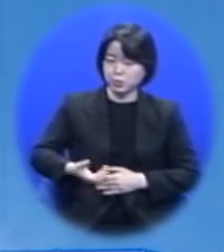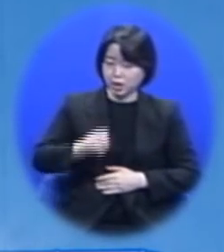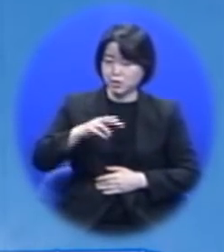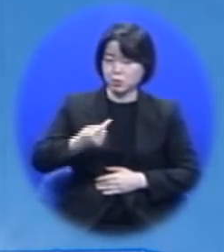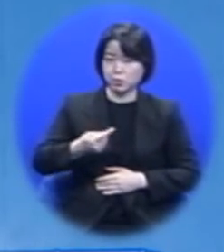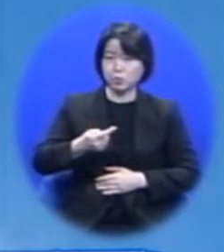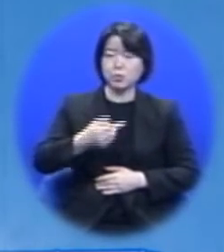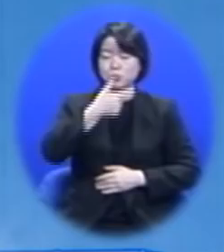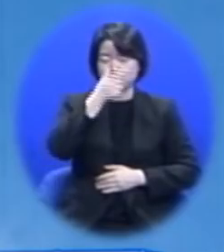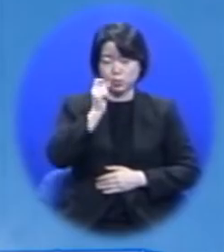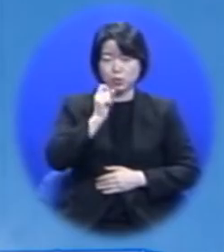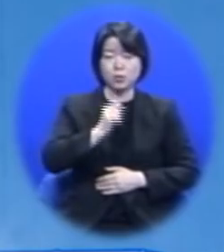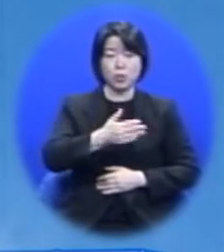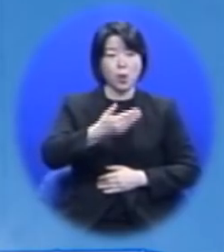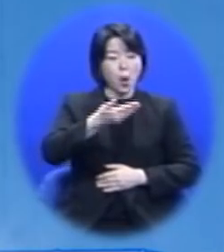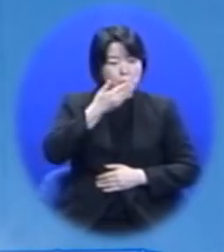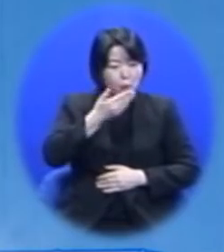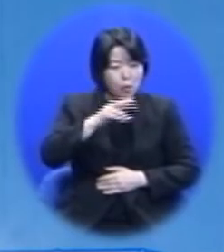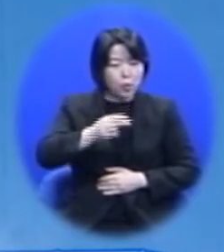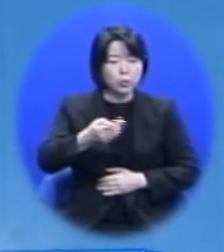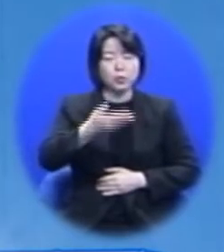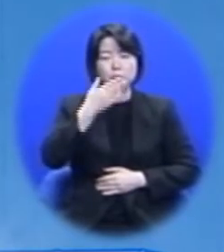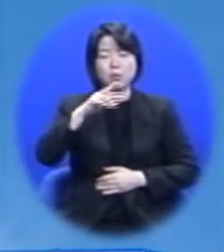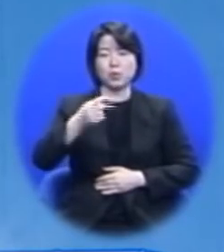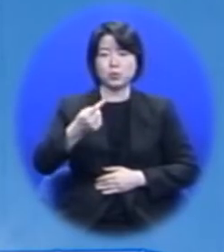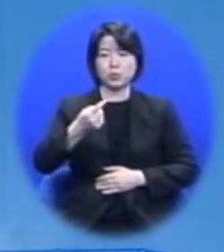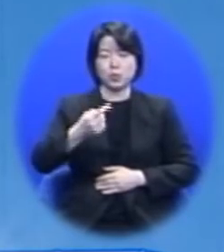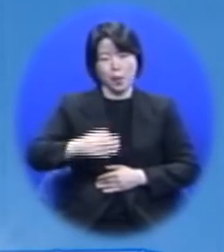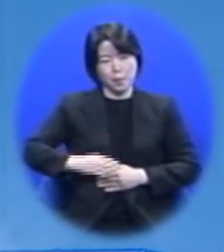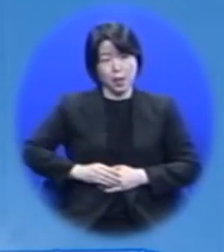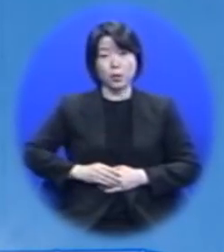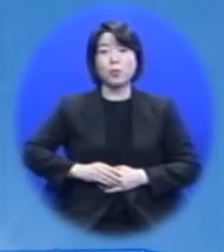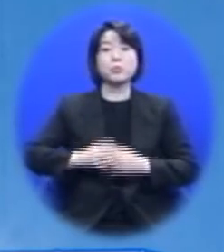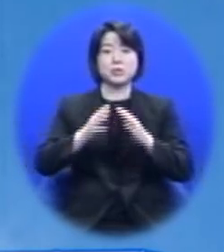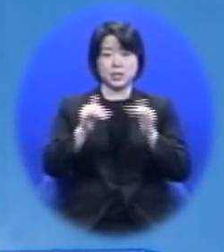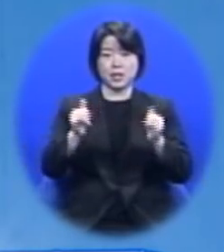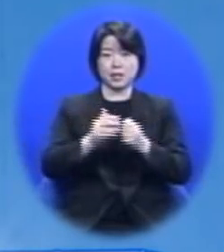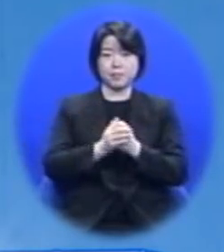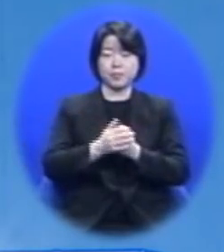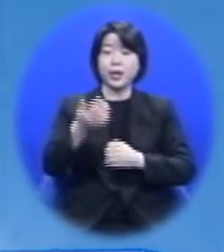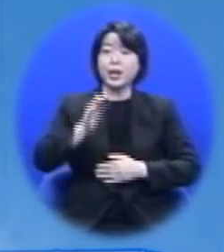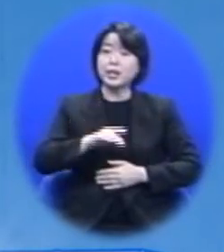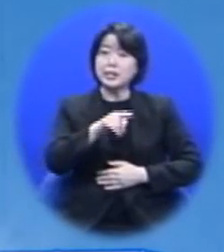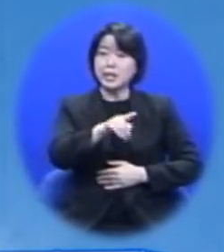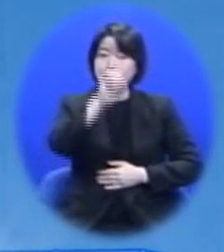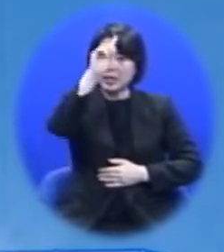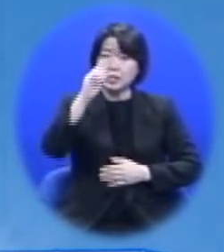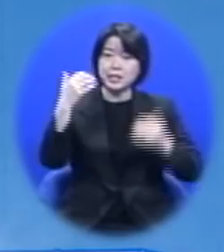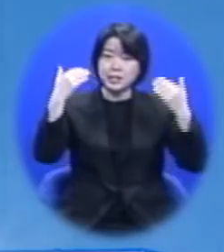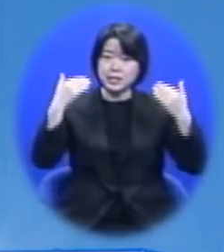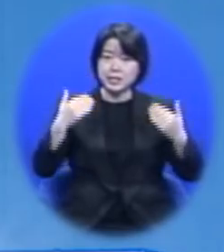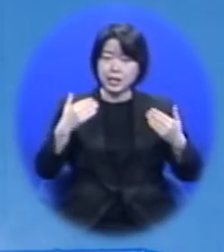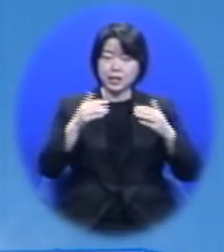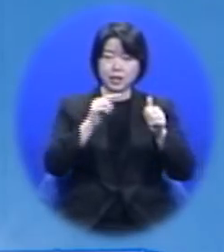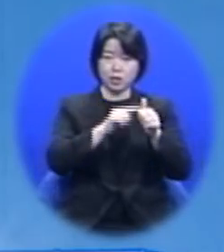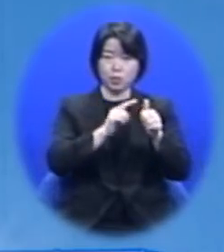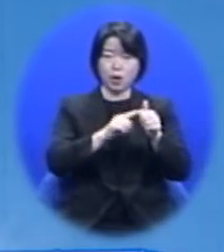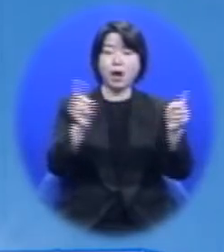먹어도 먹어도 배고픈 이런 유형이거든요. 그런데 이 삭개오가 변했어요.